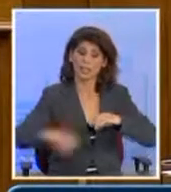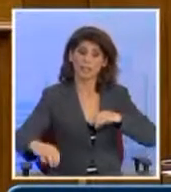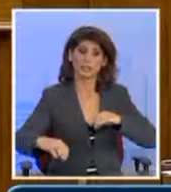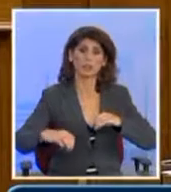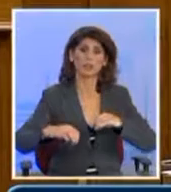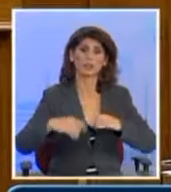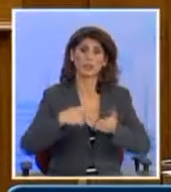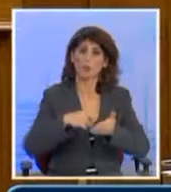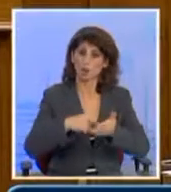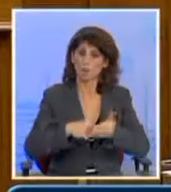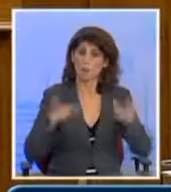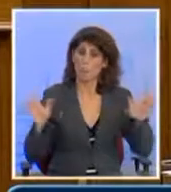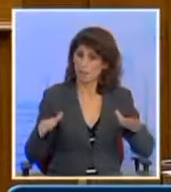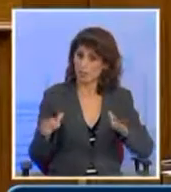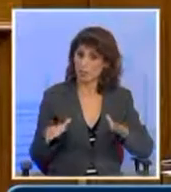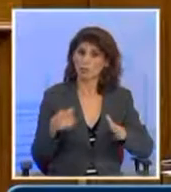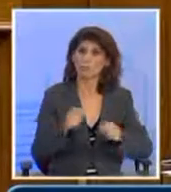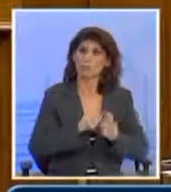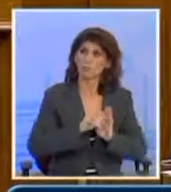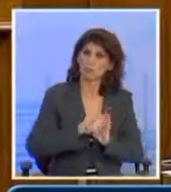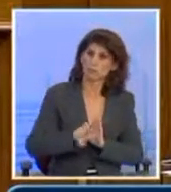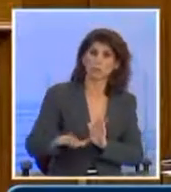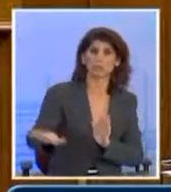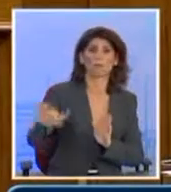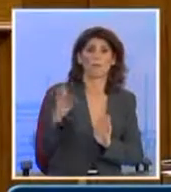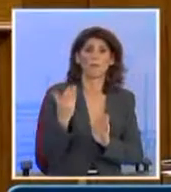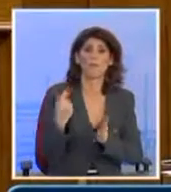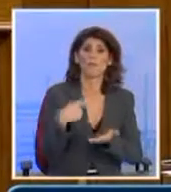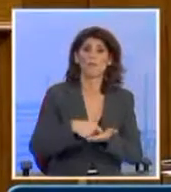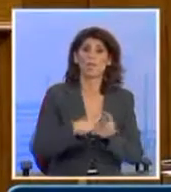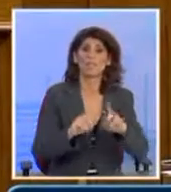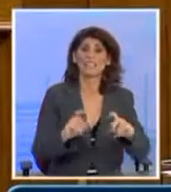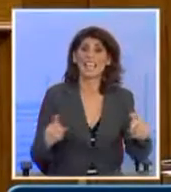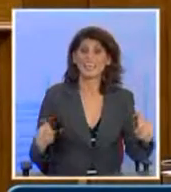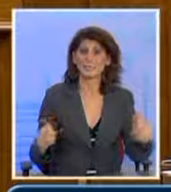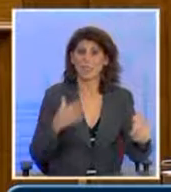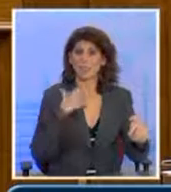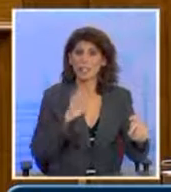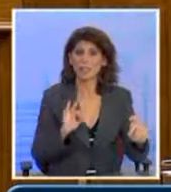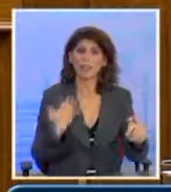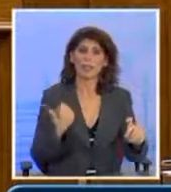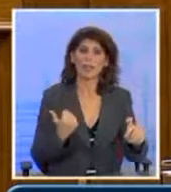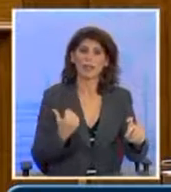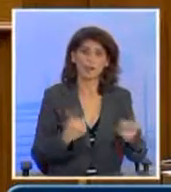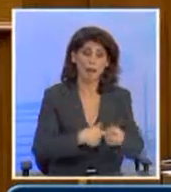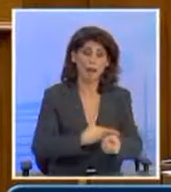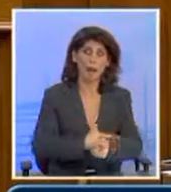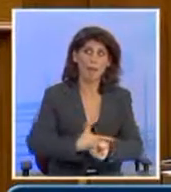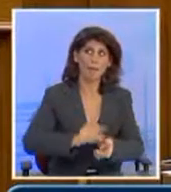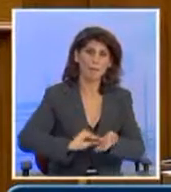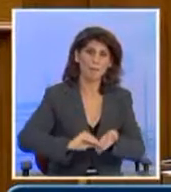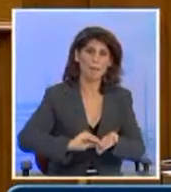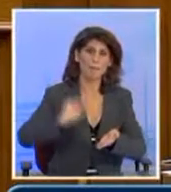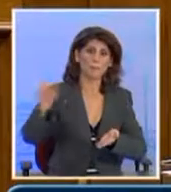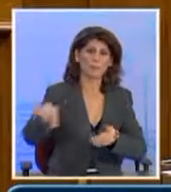σε φορολογικούς παραδείσους, στους οποίους διαχετεύονταν σημαντική φορολογητέα ύλη. Δηλαδή, είχαμε μετάγγιση αίματος από